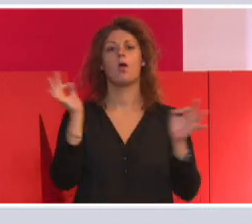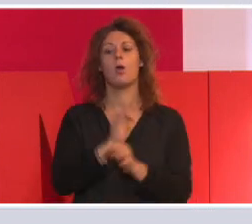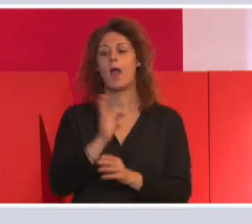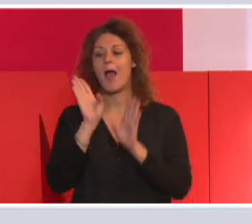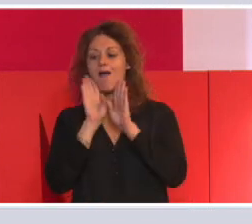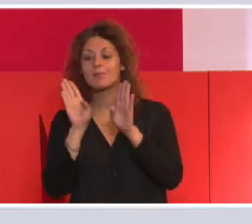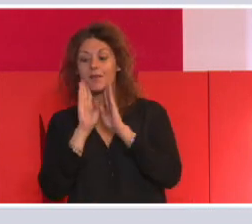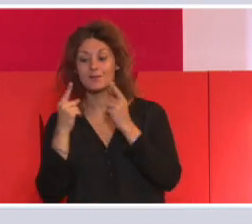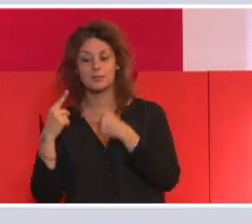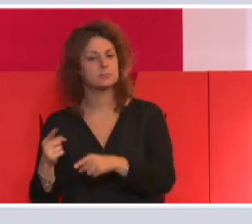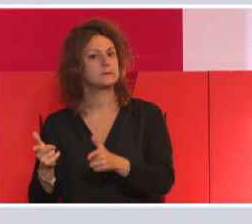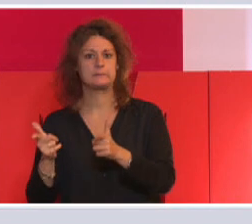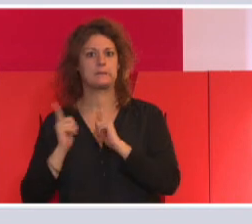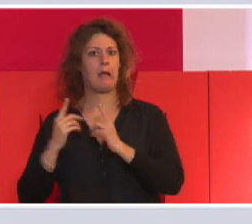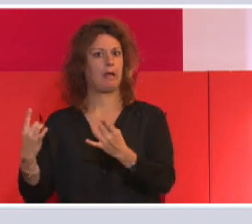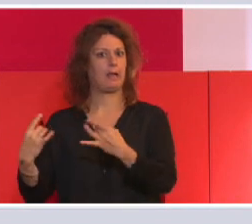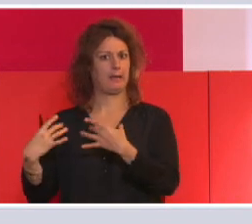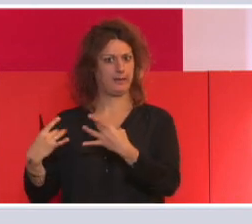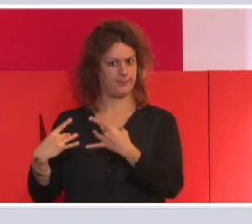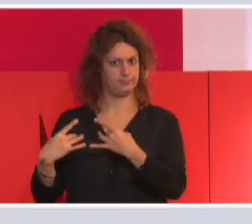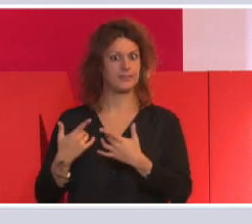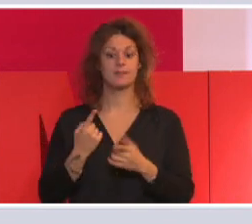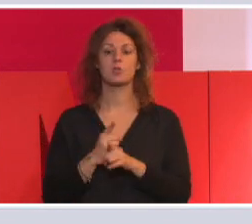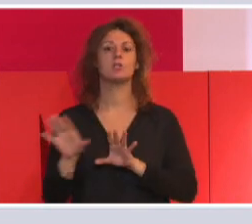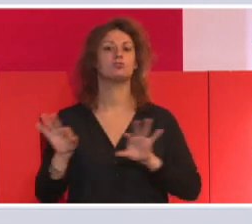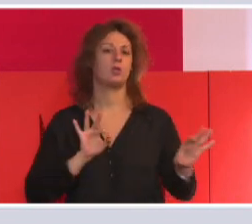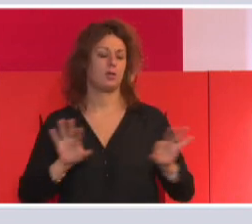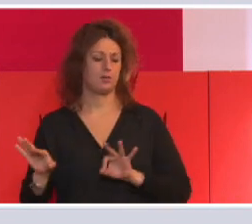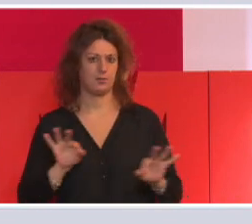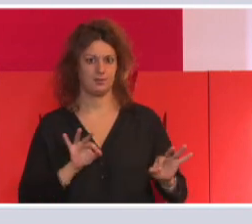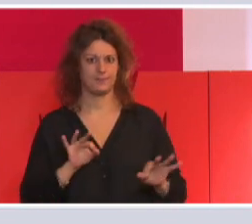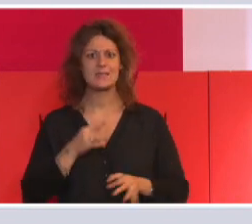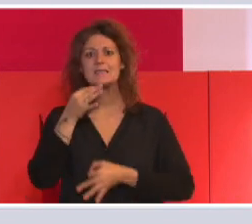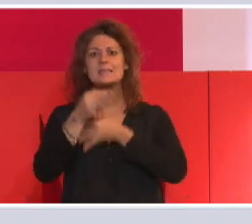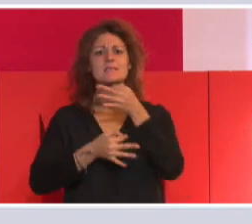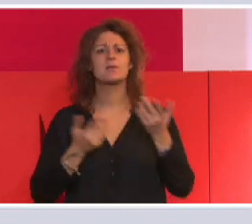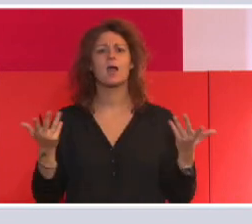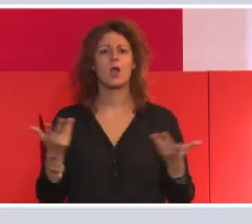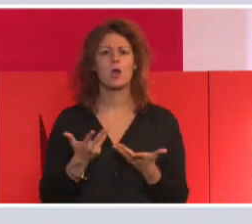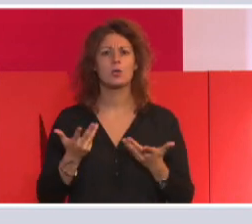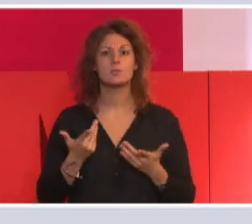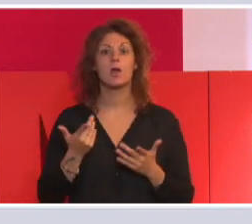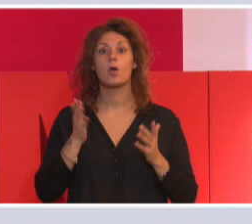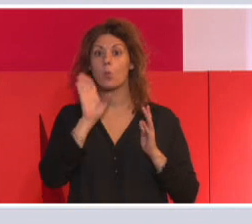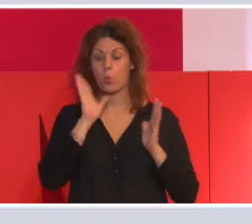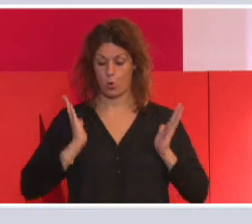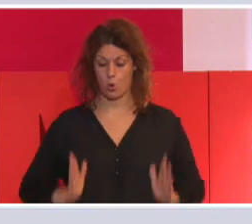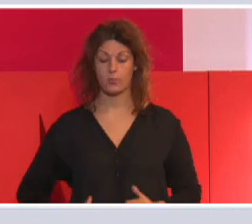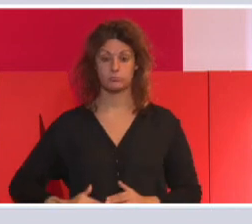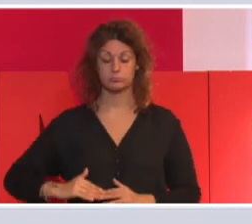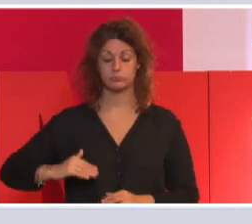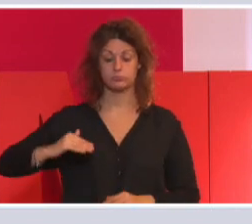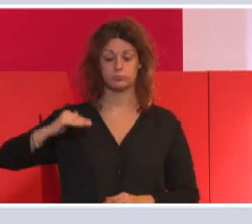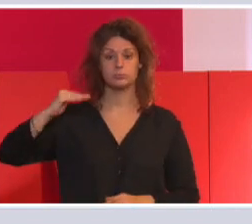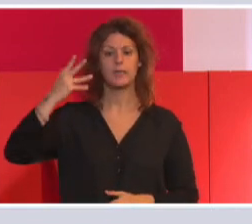questo cosa significa che nel corso della filogenesi abbiamo sviluppato dei meccanismi fondamentali che ci permettono di fare